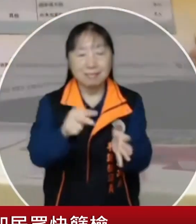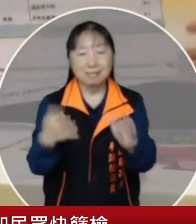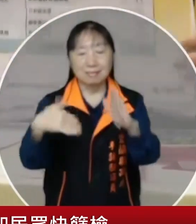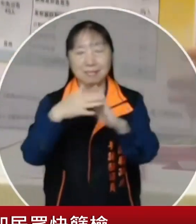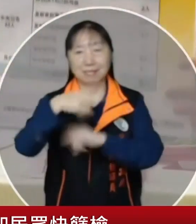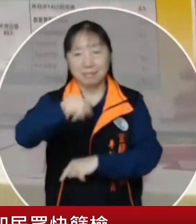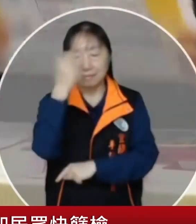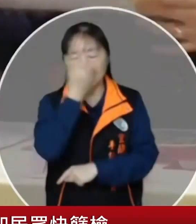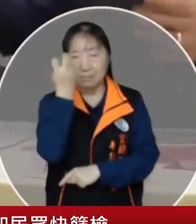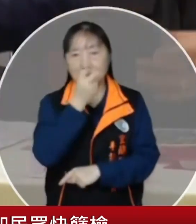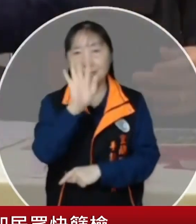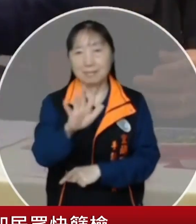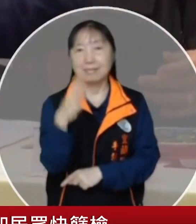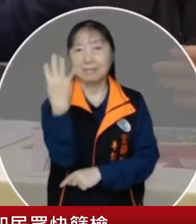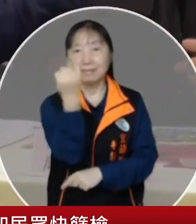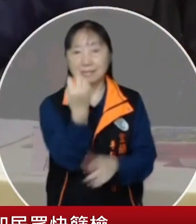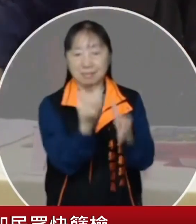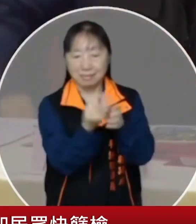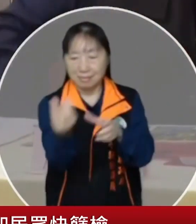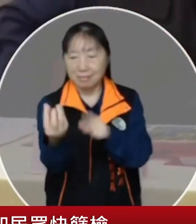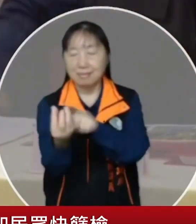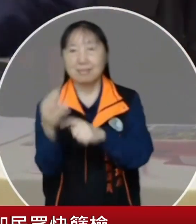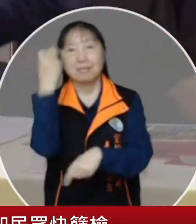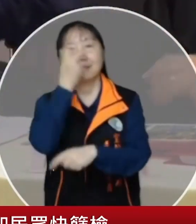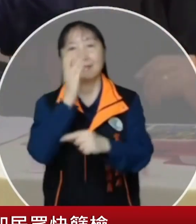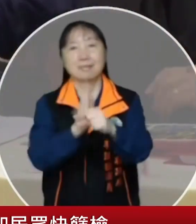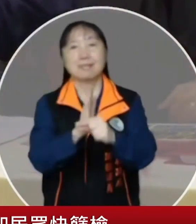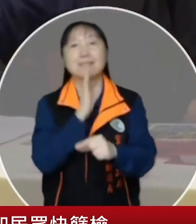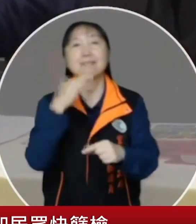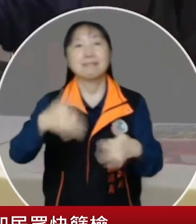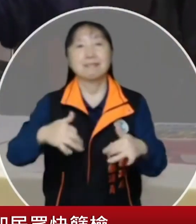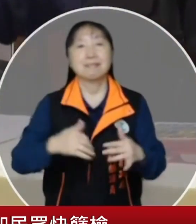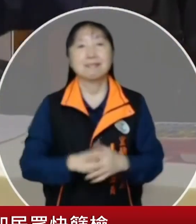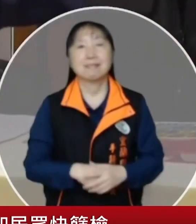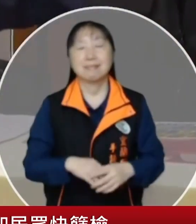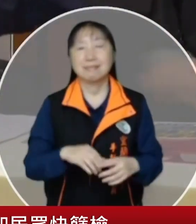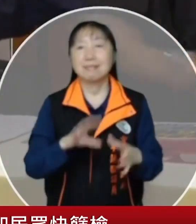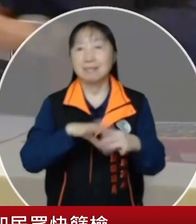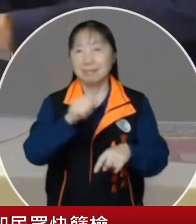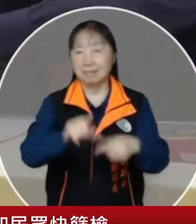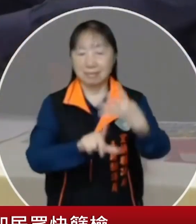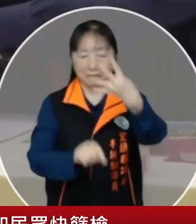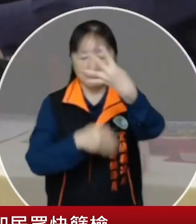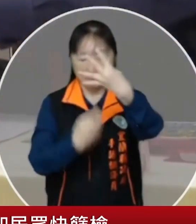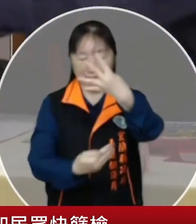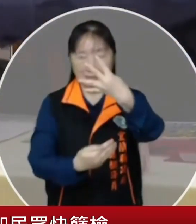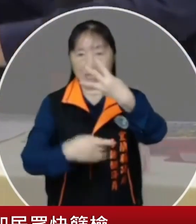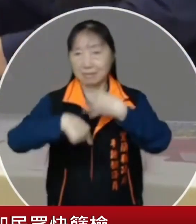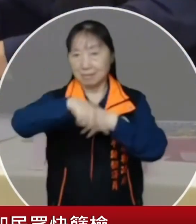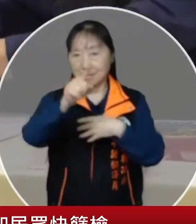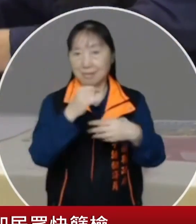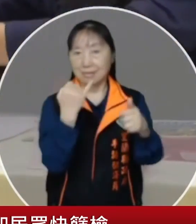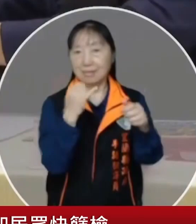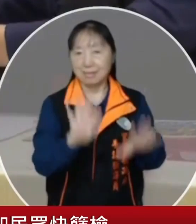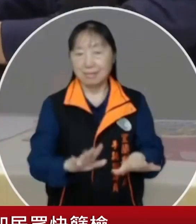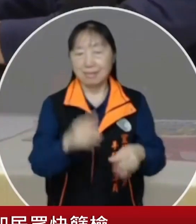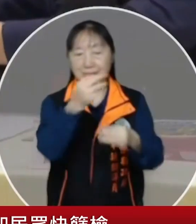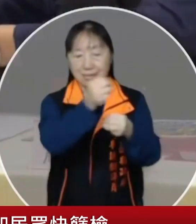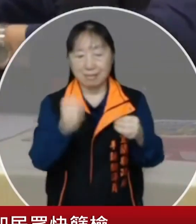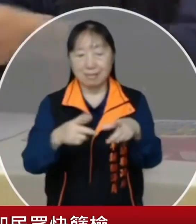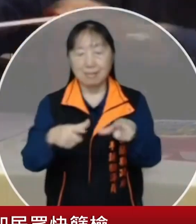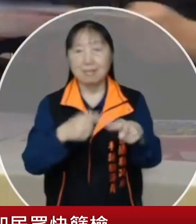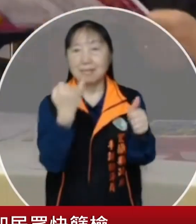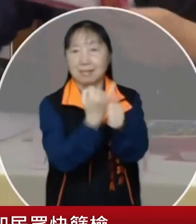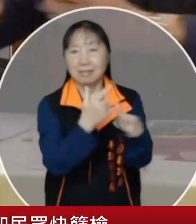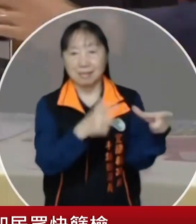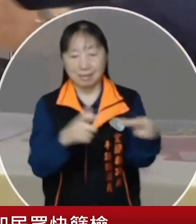有部分民众还没有采检。再次呢呼吁4月9日参加金源会馆喜宴的民